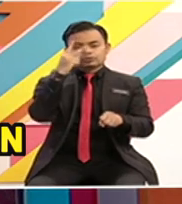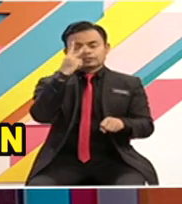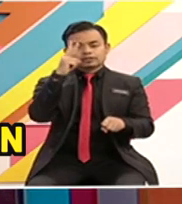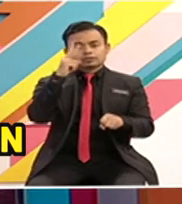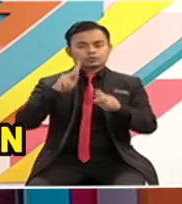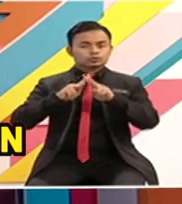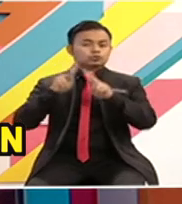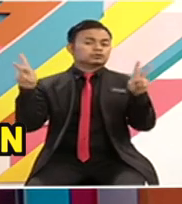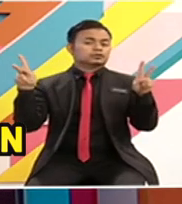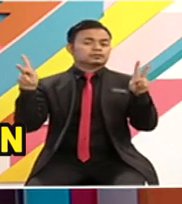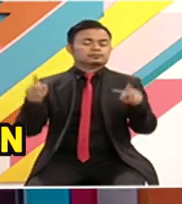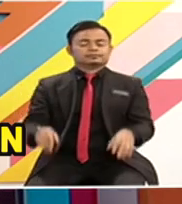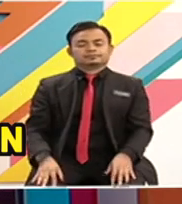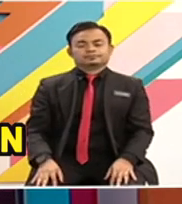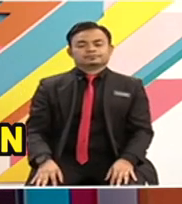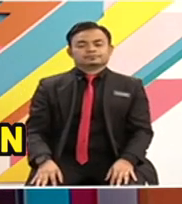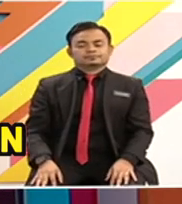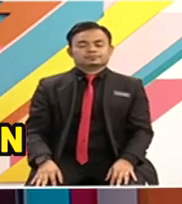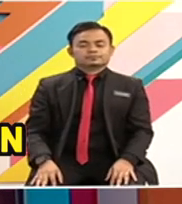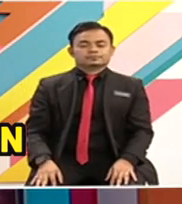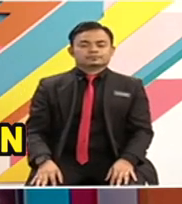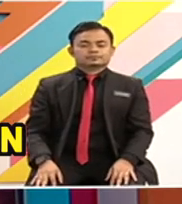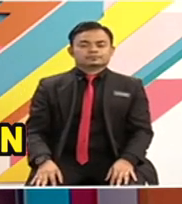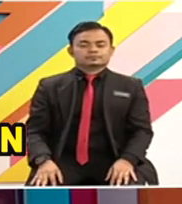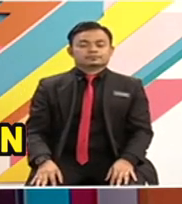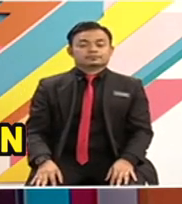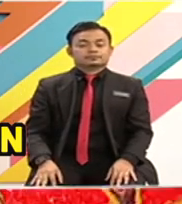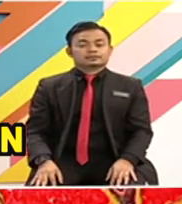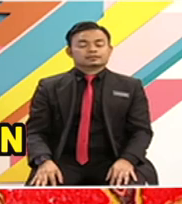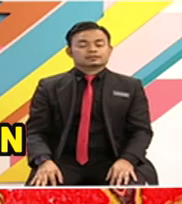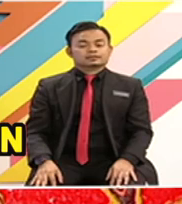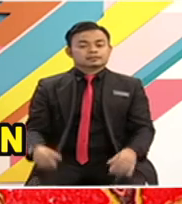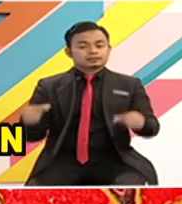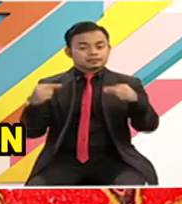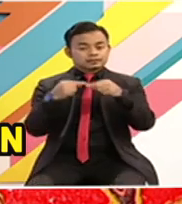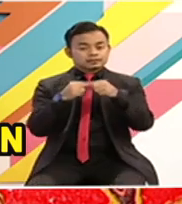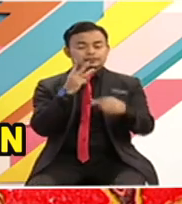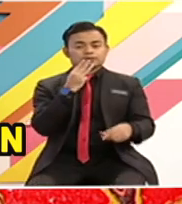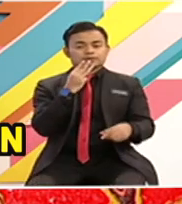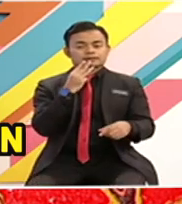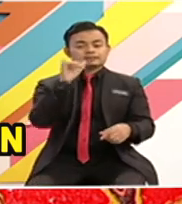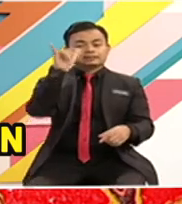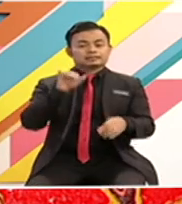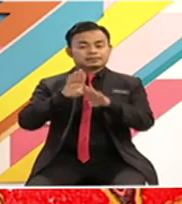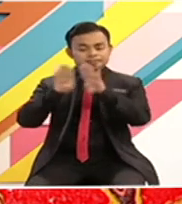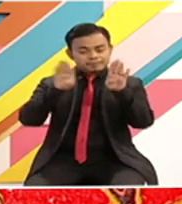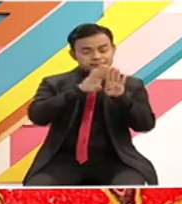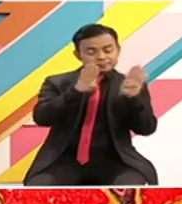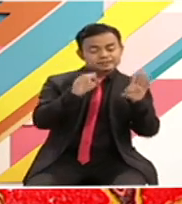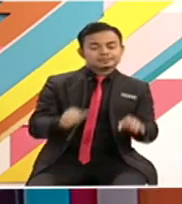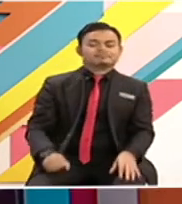yang mungkin tak terlalu susah saya oke kita menggandengkan Wow yang berbisa Oke Betul